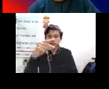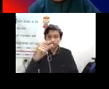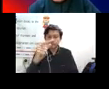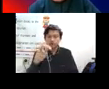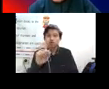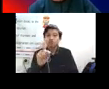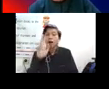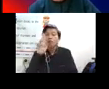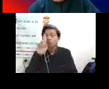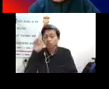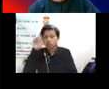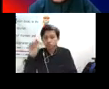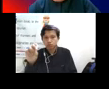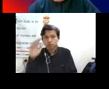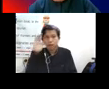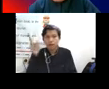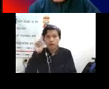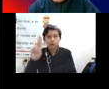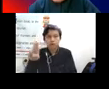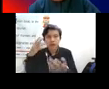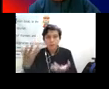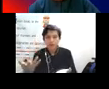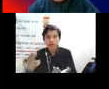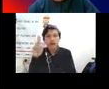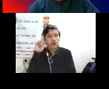Chrome nanti akan muncul di sebelah sini